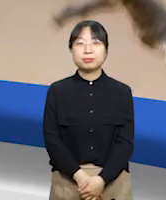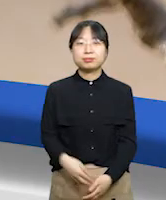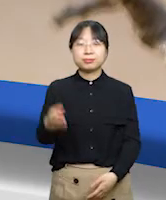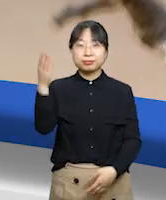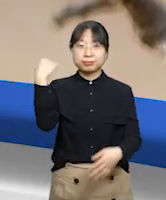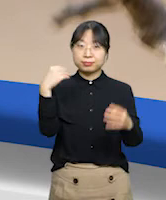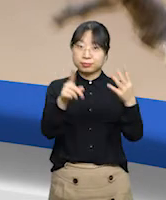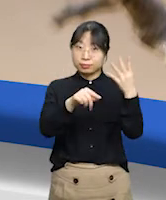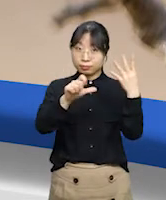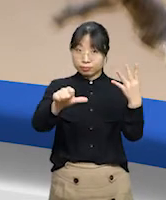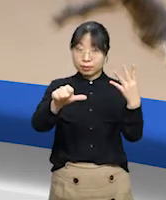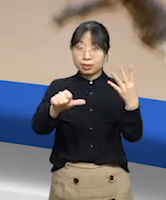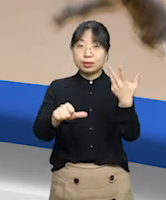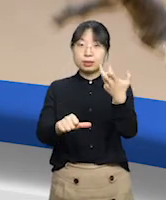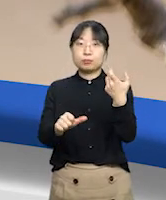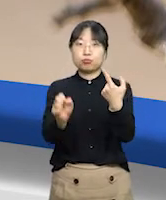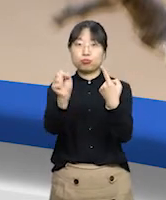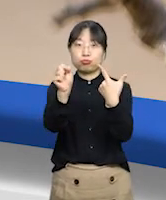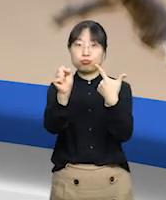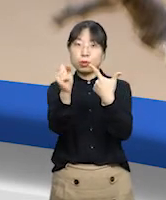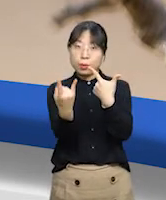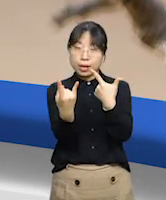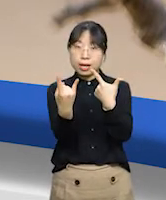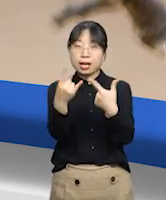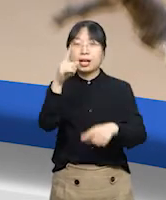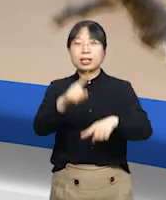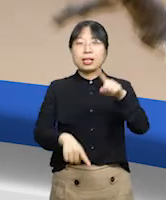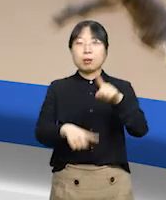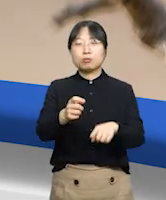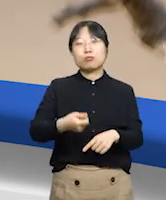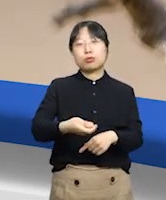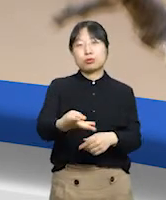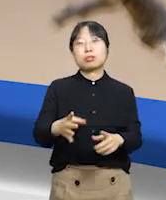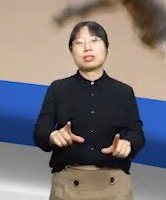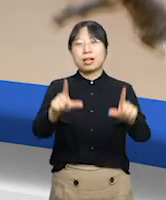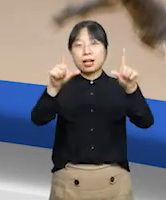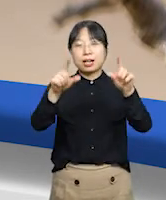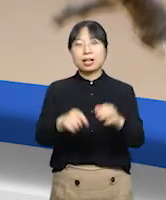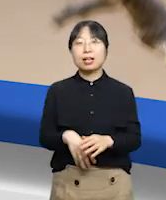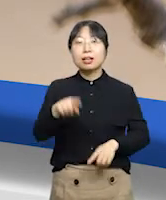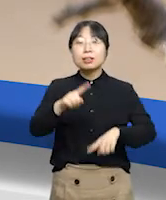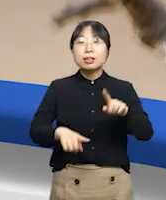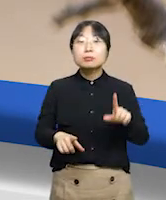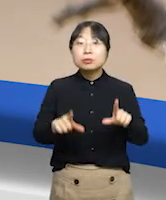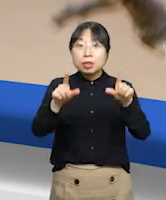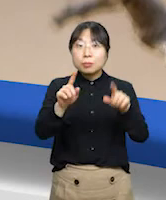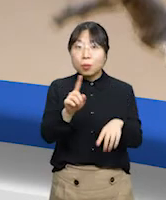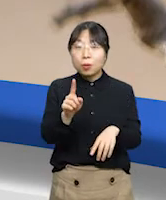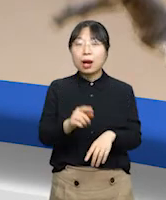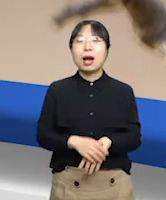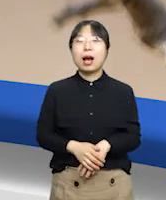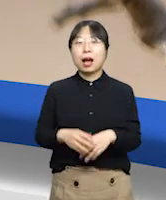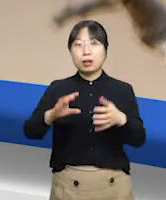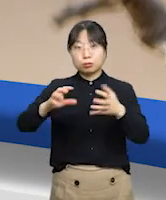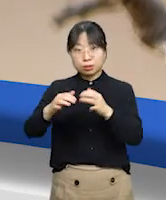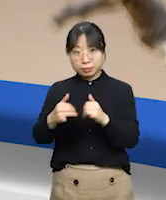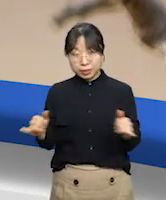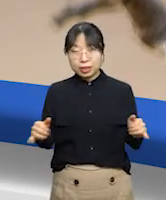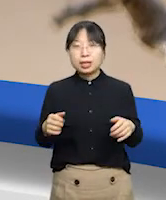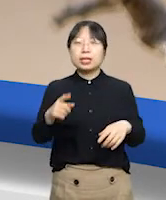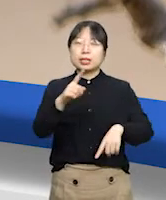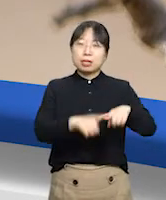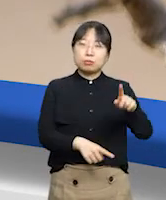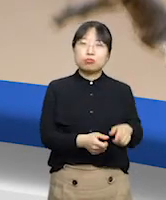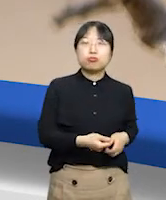지난 4월 5일은 제76회 식목일이었습니다. 식목일은 국민들이 나무를 많이 심고 아껴